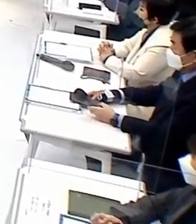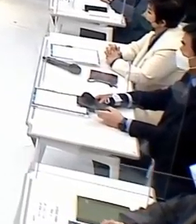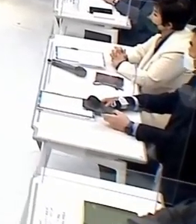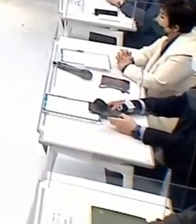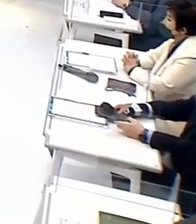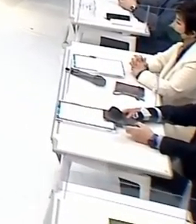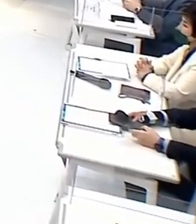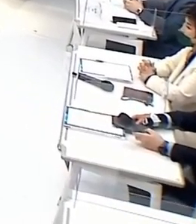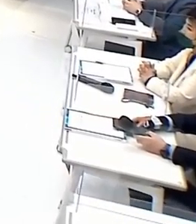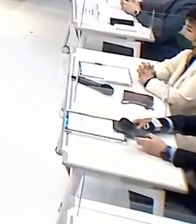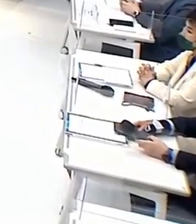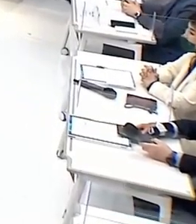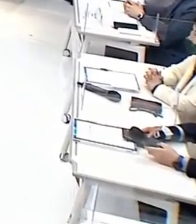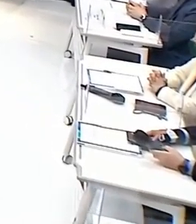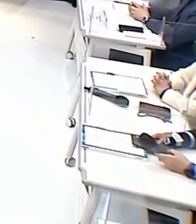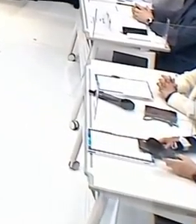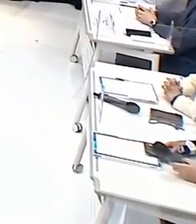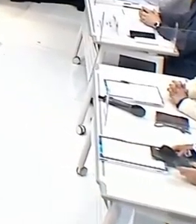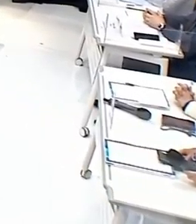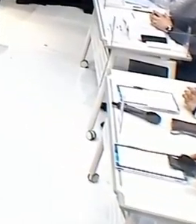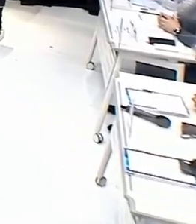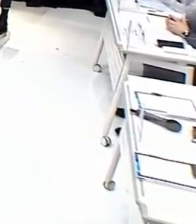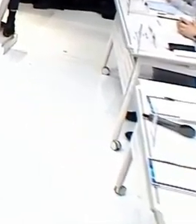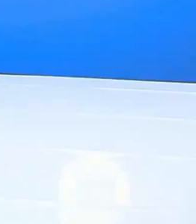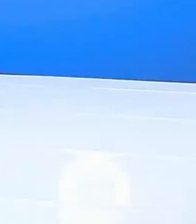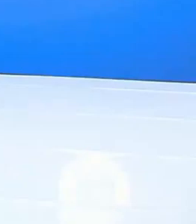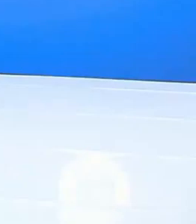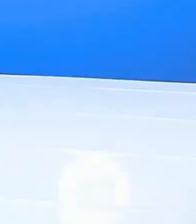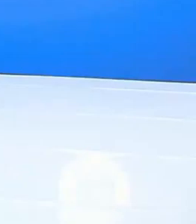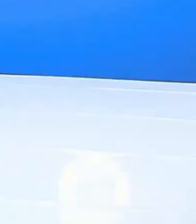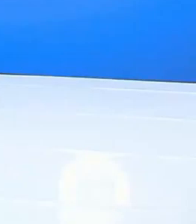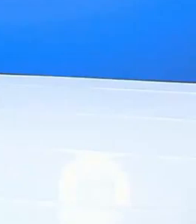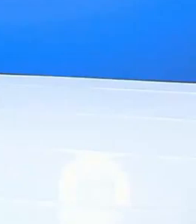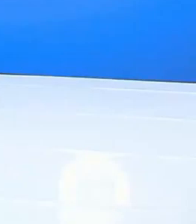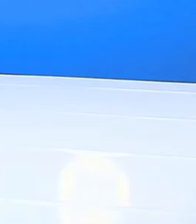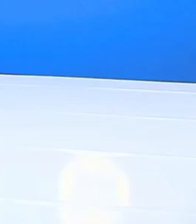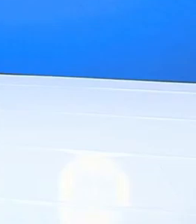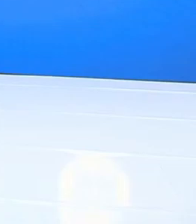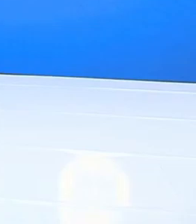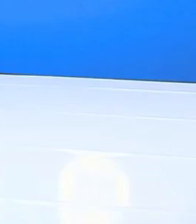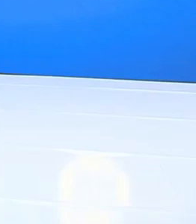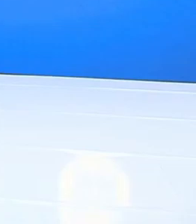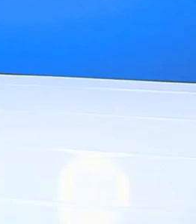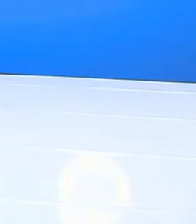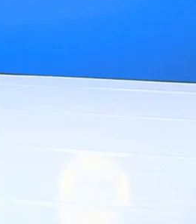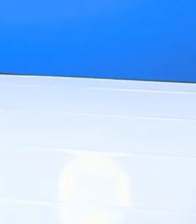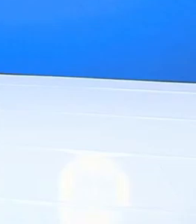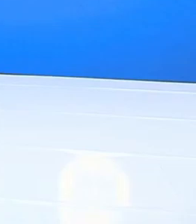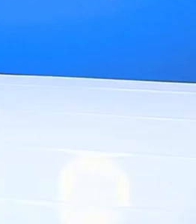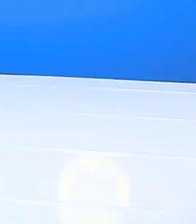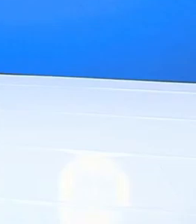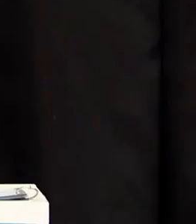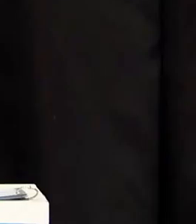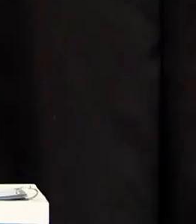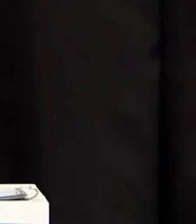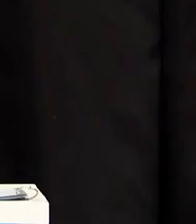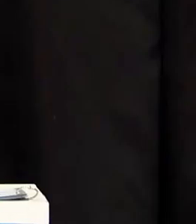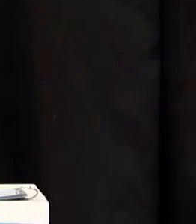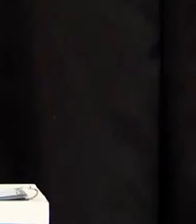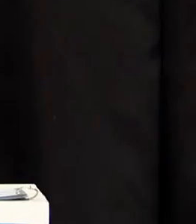자, 존경하는 국민 여러분 그리고 당원 동지 여러분 안녕하십니까? 오늘 더불어민주당 재보선 후보자 국민 면접